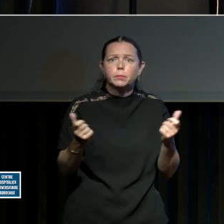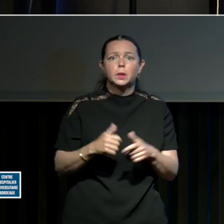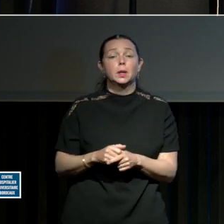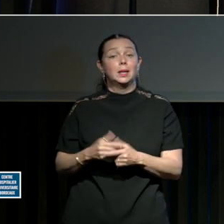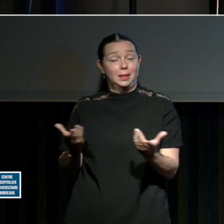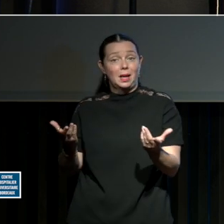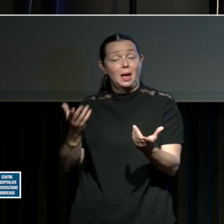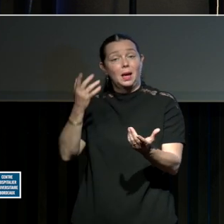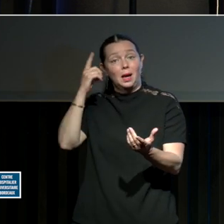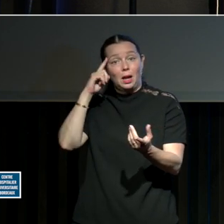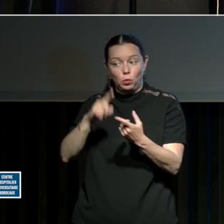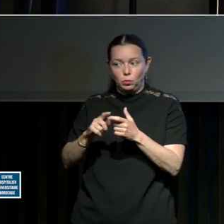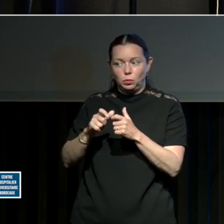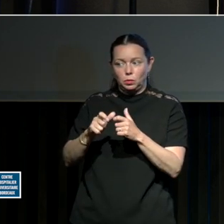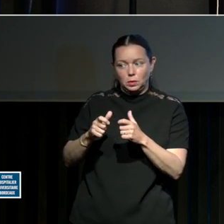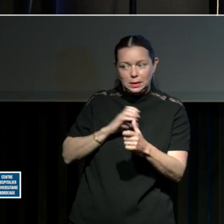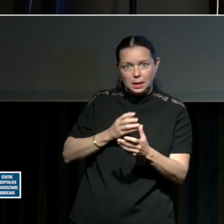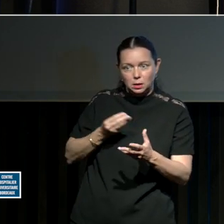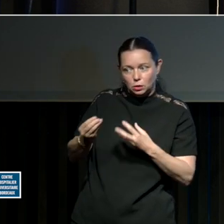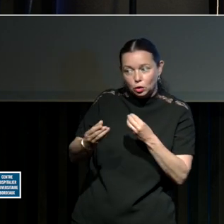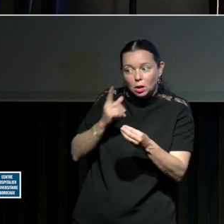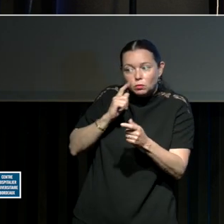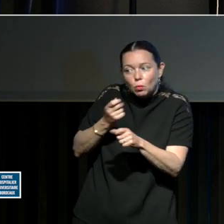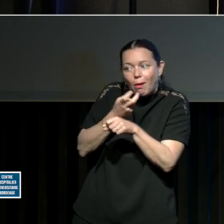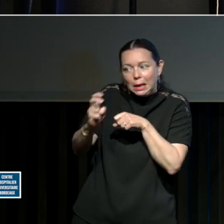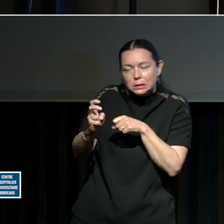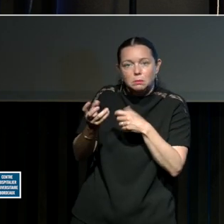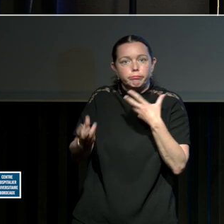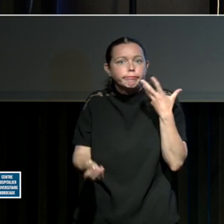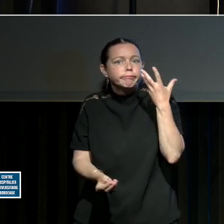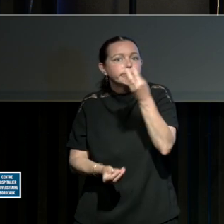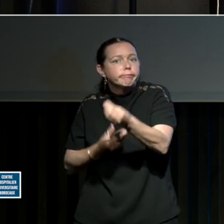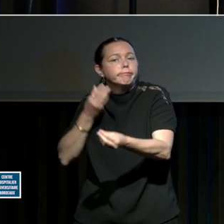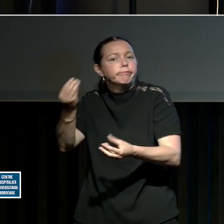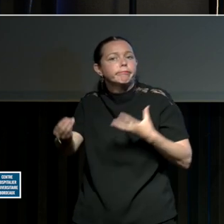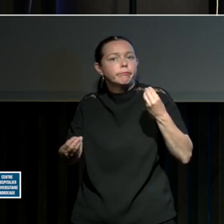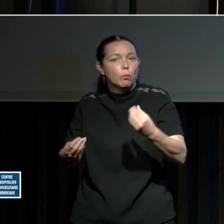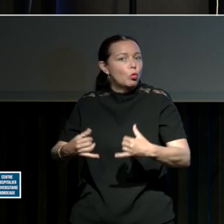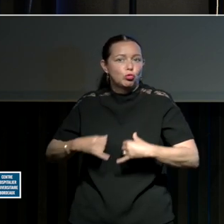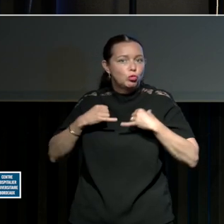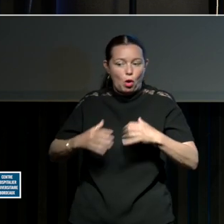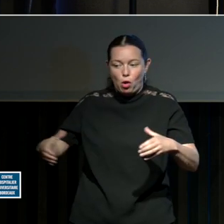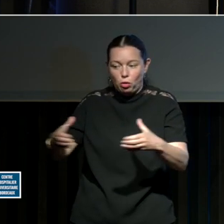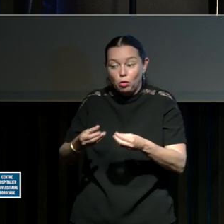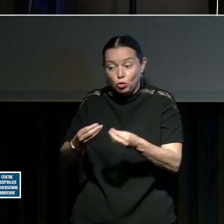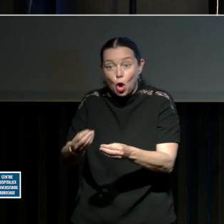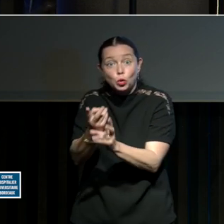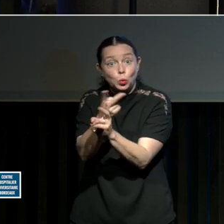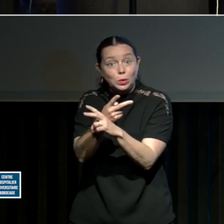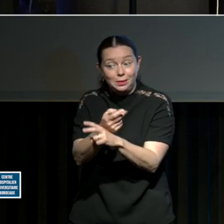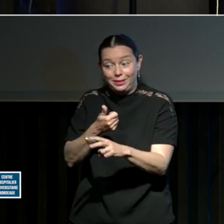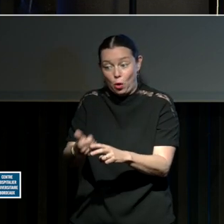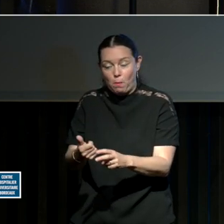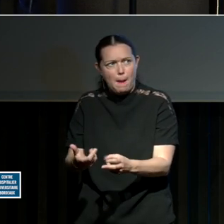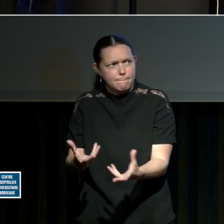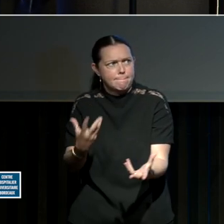connaître les risques de ces usages et à pouvoir donner finalement aux plus jeunes des outils qui vont